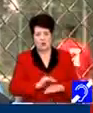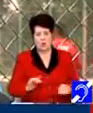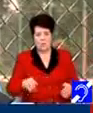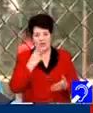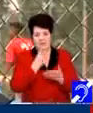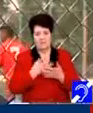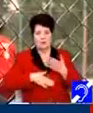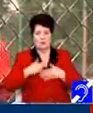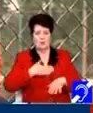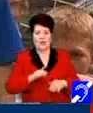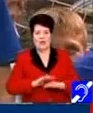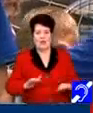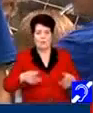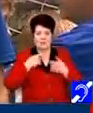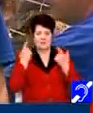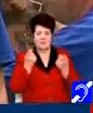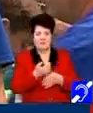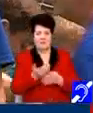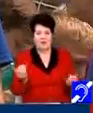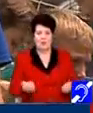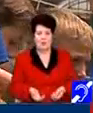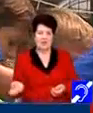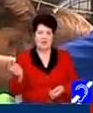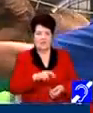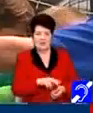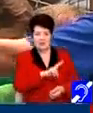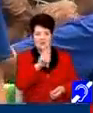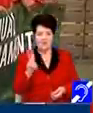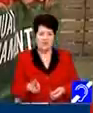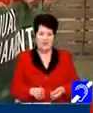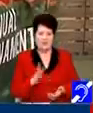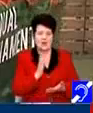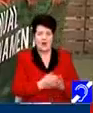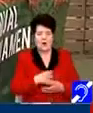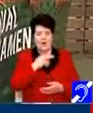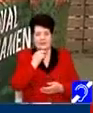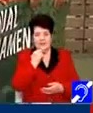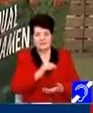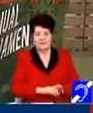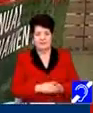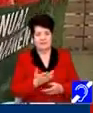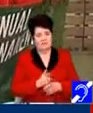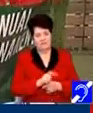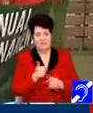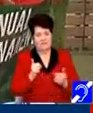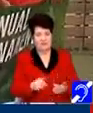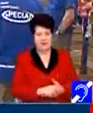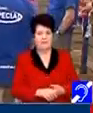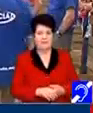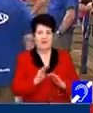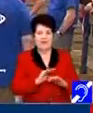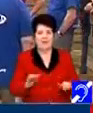când văd bucuria asta la copii, pe zâmbetele lor că joacă și vine cineva, le au atenția, îmi pare bine. Elevii